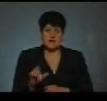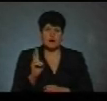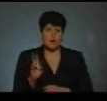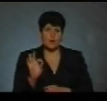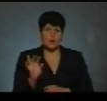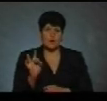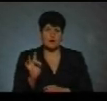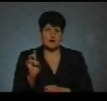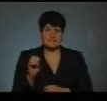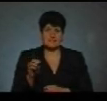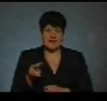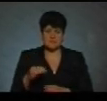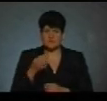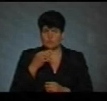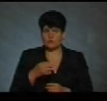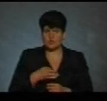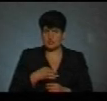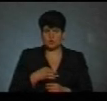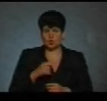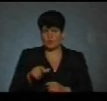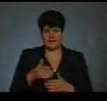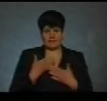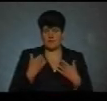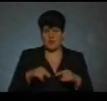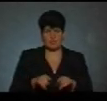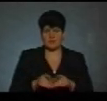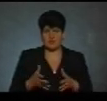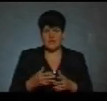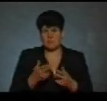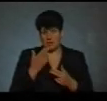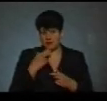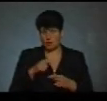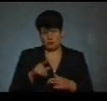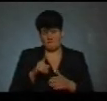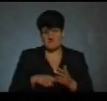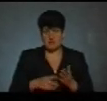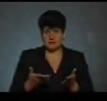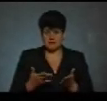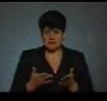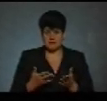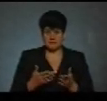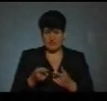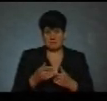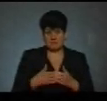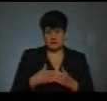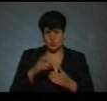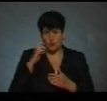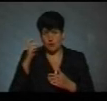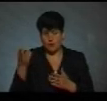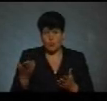що таких людей немає. Я привик людям вірити. Тим більше, що люди, скажімо так, ближче до Бога, напевно,